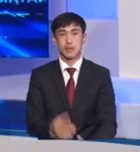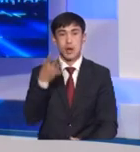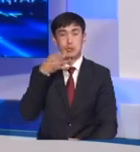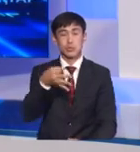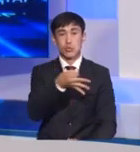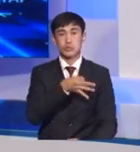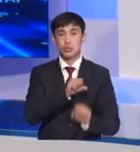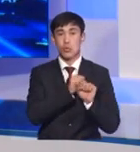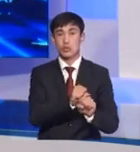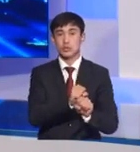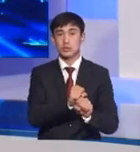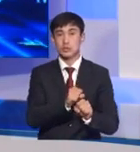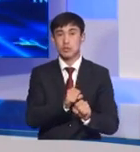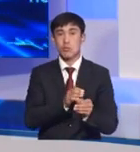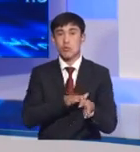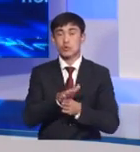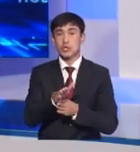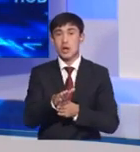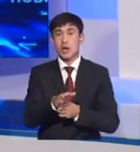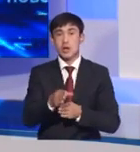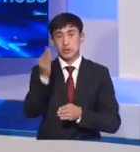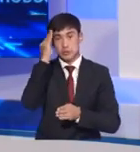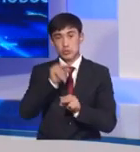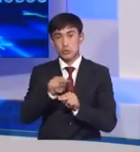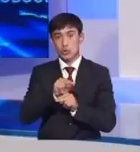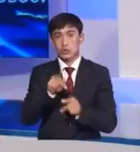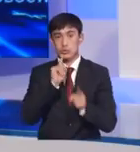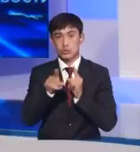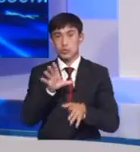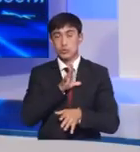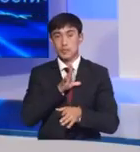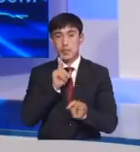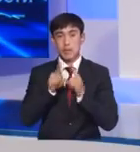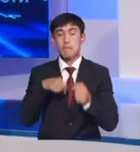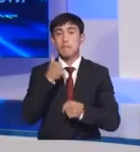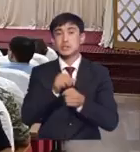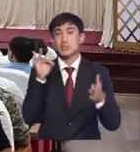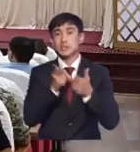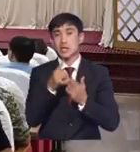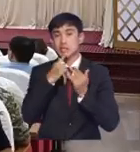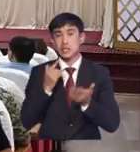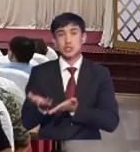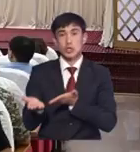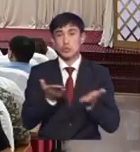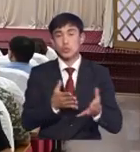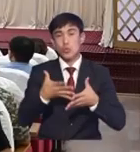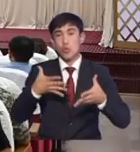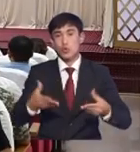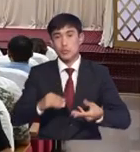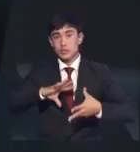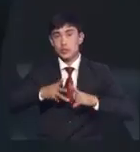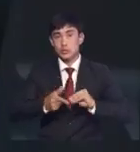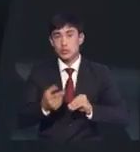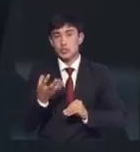Алматы облысының қорғаныш жүйесінің барысы бойынша әдістемелік нұсқаулық басқосу өтті. Жиынның негізгі мақсаты әскерге шақырудың көктемгі нәтижесін